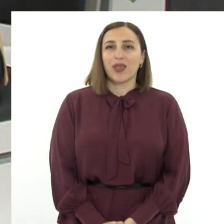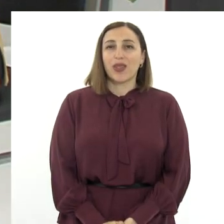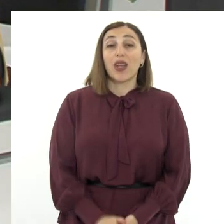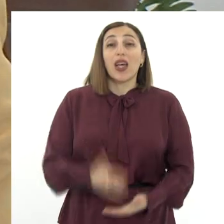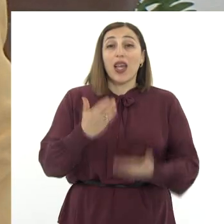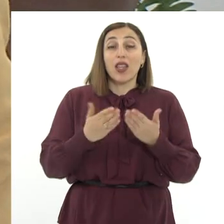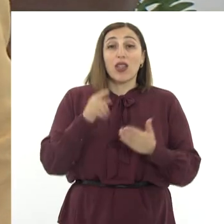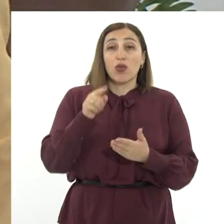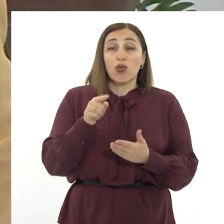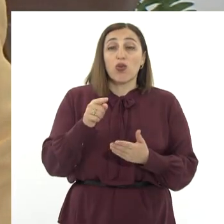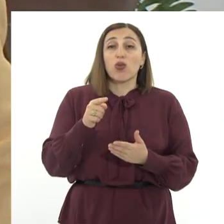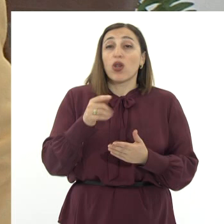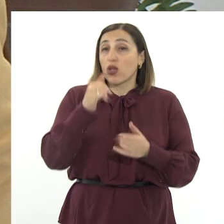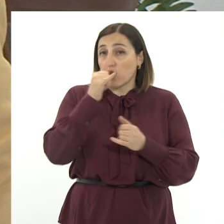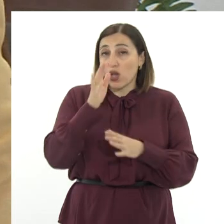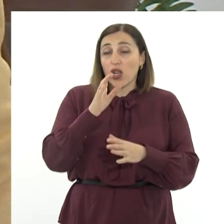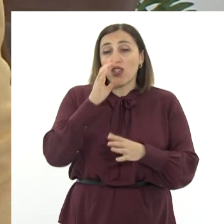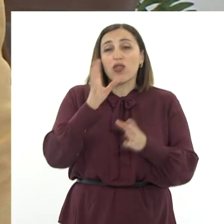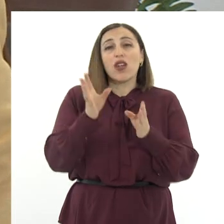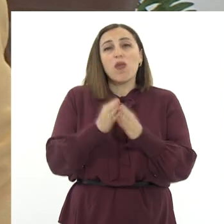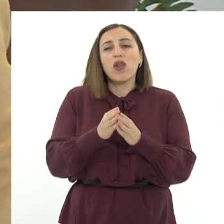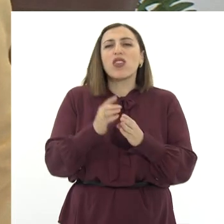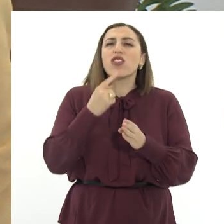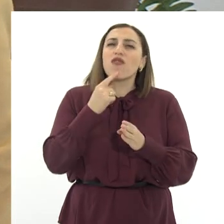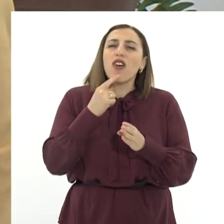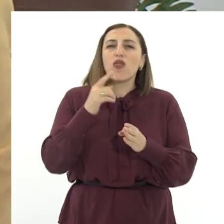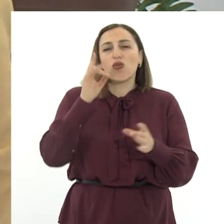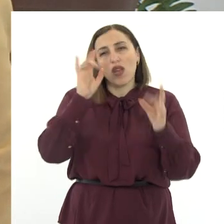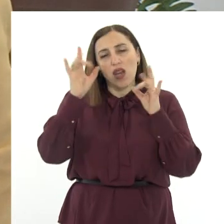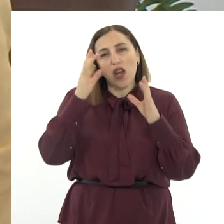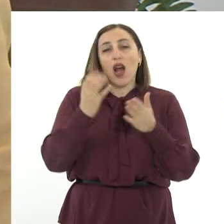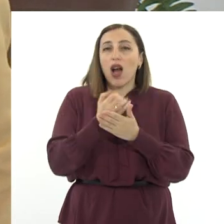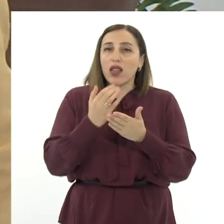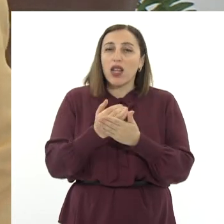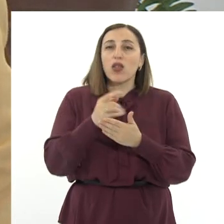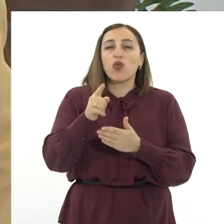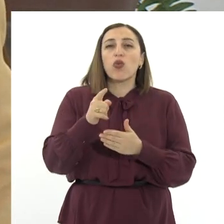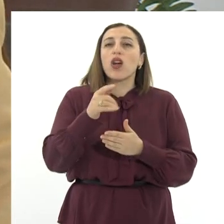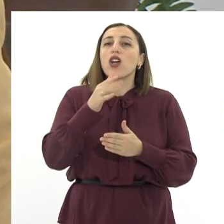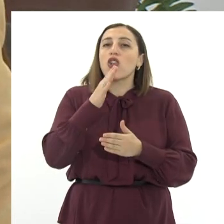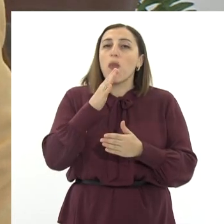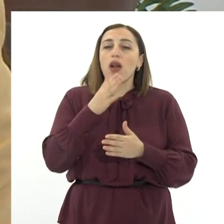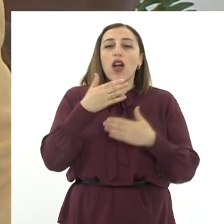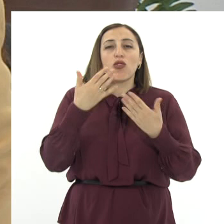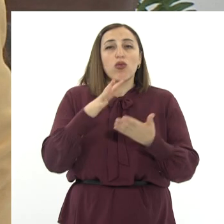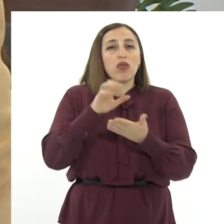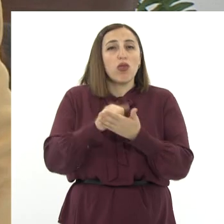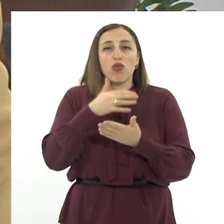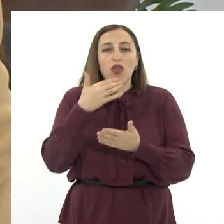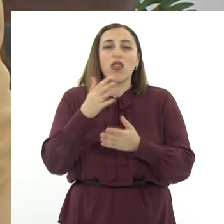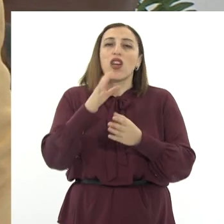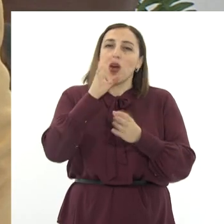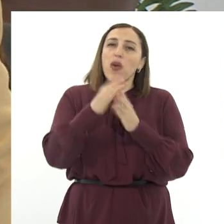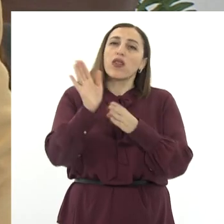ինձ։ Այսպիսով, եթե պատրաստ չեք ձեր շունիկի հետ անցնել բոլոր դժվարությունների միջով, պատրաստ չեք նրան հատկացնել